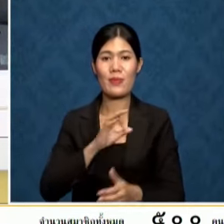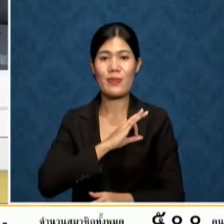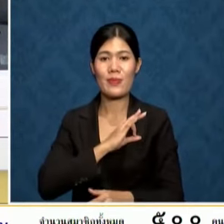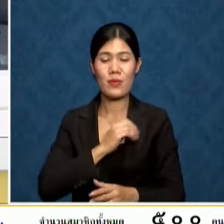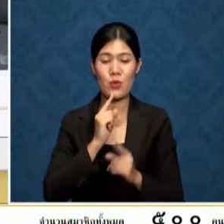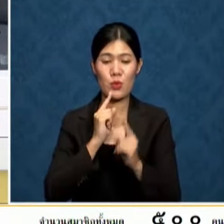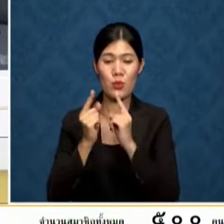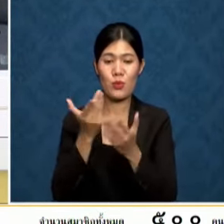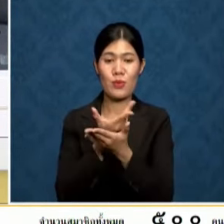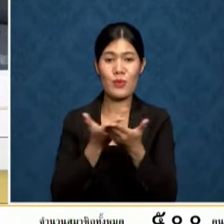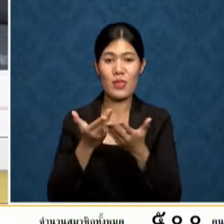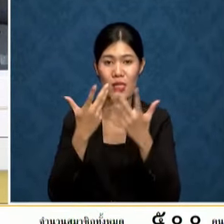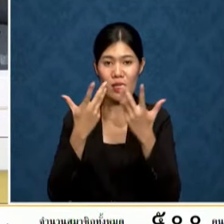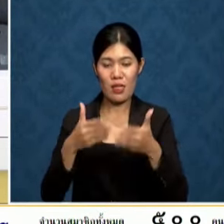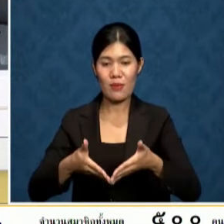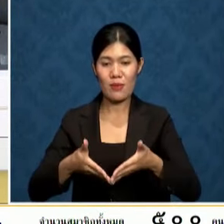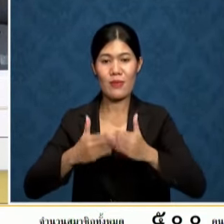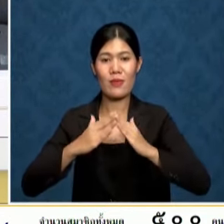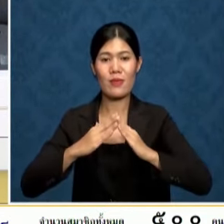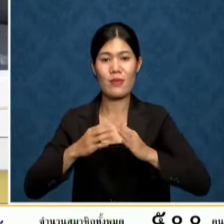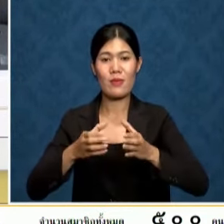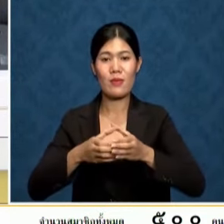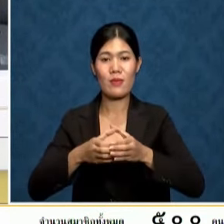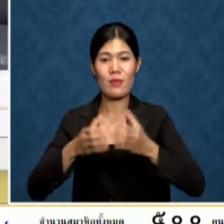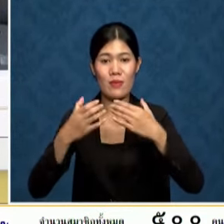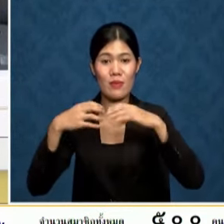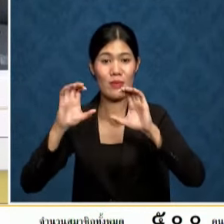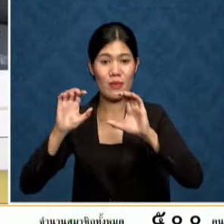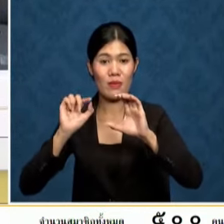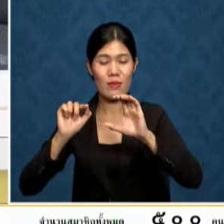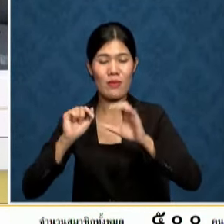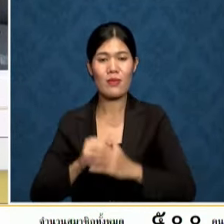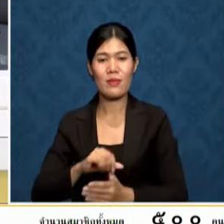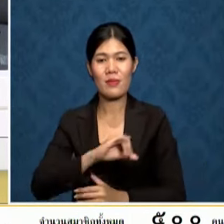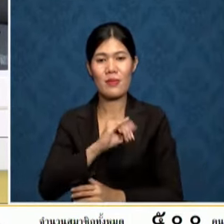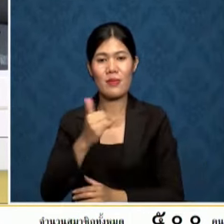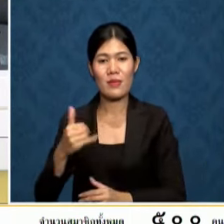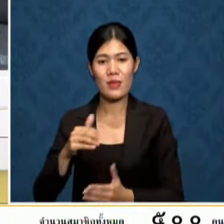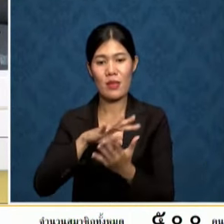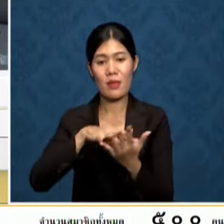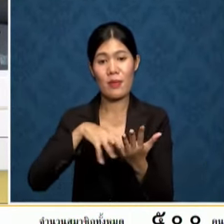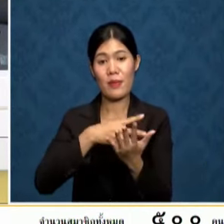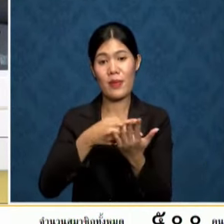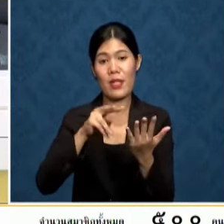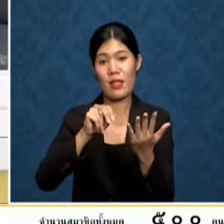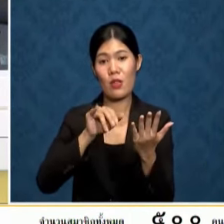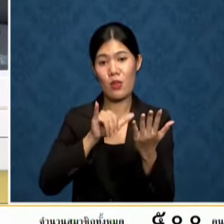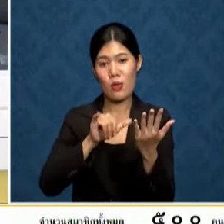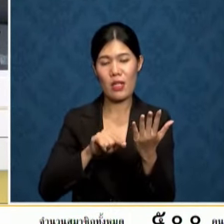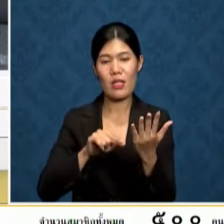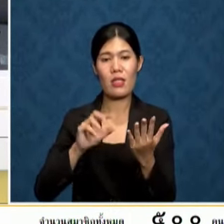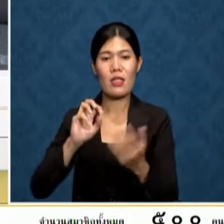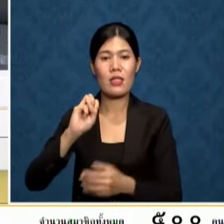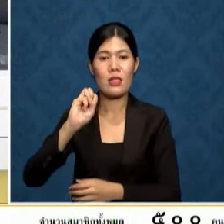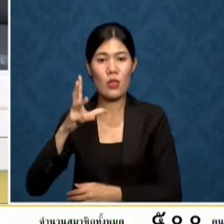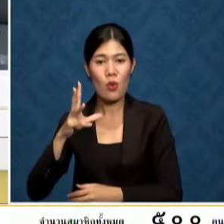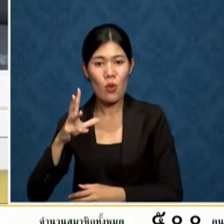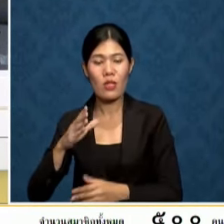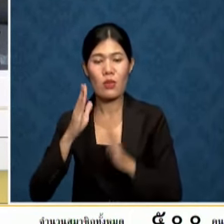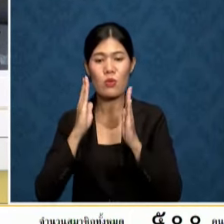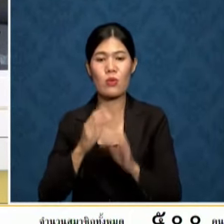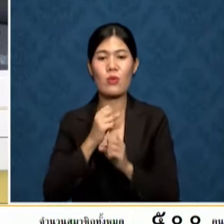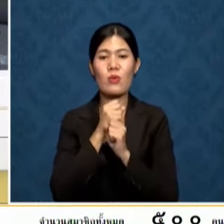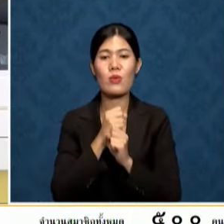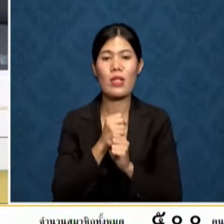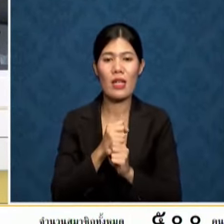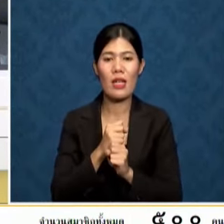เจรจากันในการจัดตั้งรัฐบาลก็รู้กันอยู่ว่าบางนโยบายอย่างเช่นเรื่องของสวัสดิการของผู้สูงอายุสุดท้ายท่านก็ยอมรับว่า